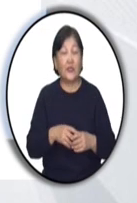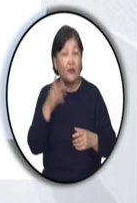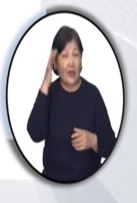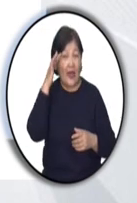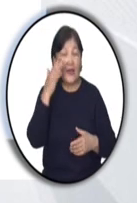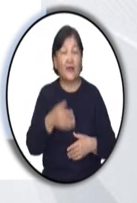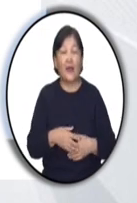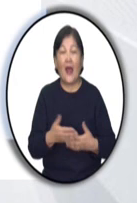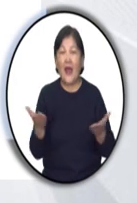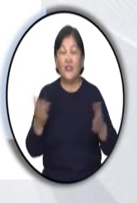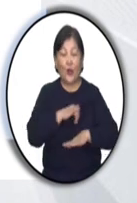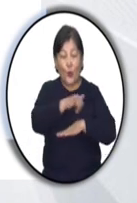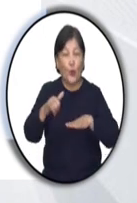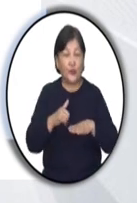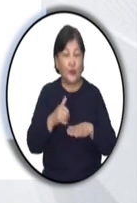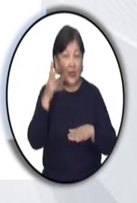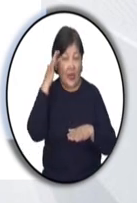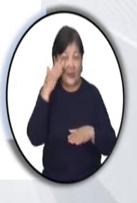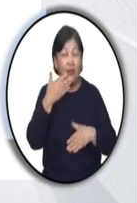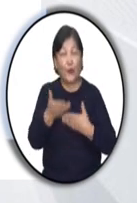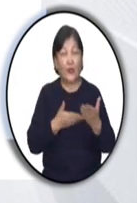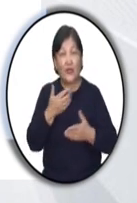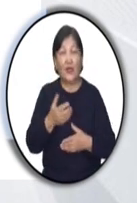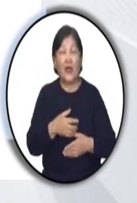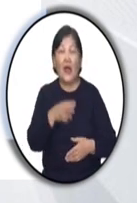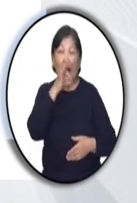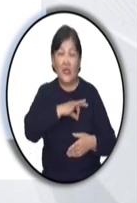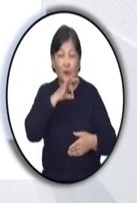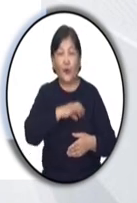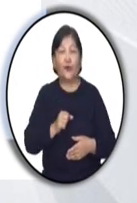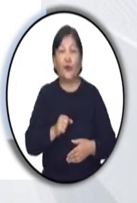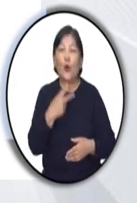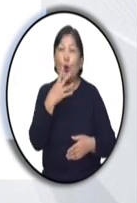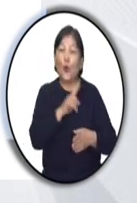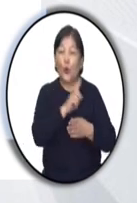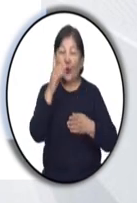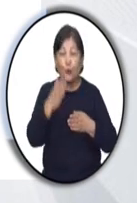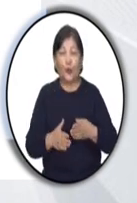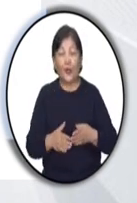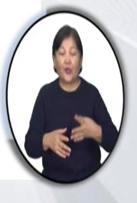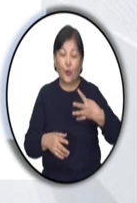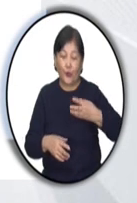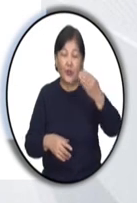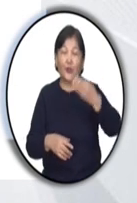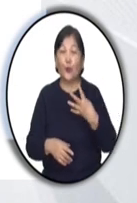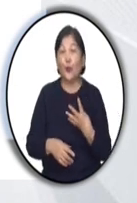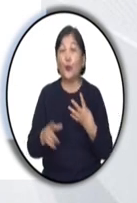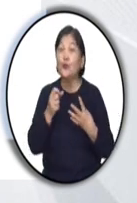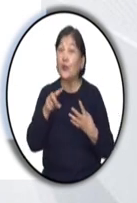За ер нь олон улсад бол гадаад аль ч орны гадаад худалдааны ач холбогдлыг үр дүнг